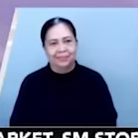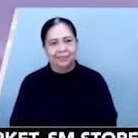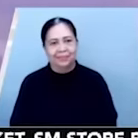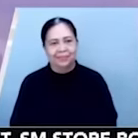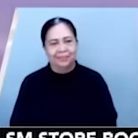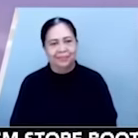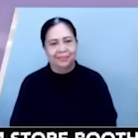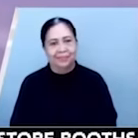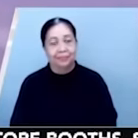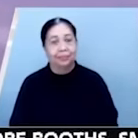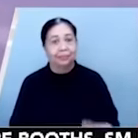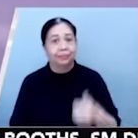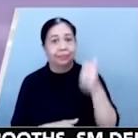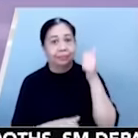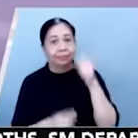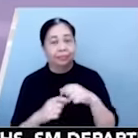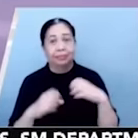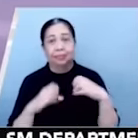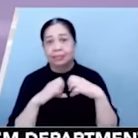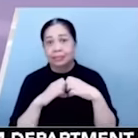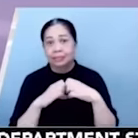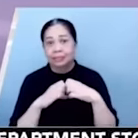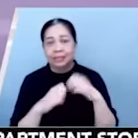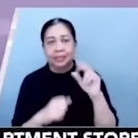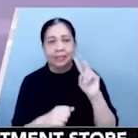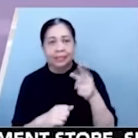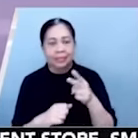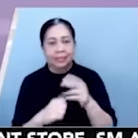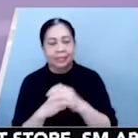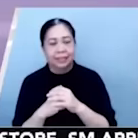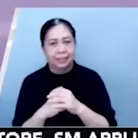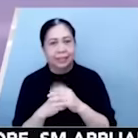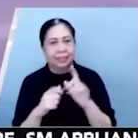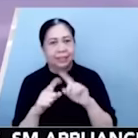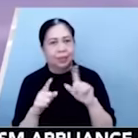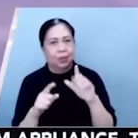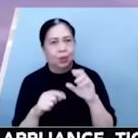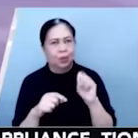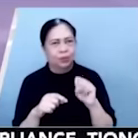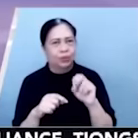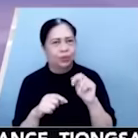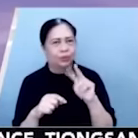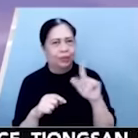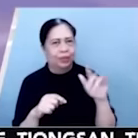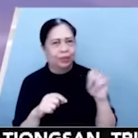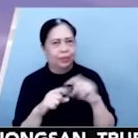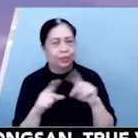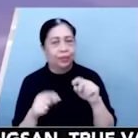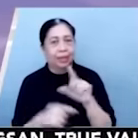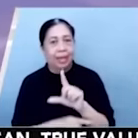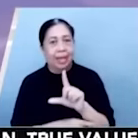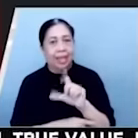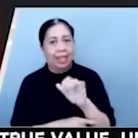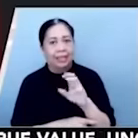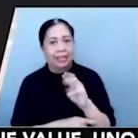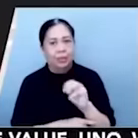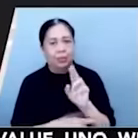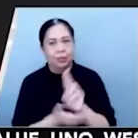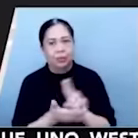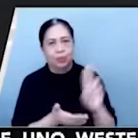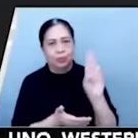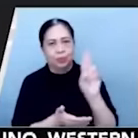Big winner po ang Kapuso Network sa second Loros Nobilis Media Excellence Awards ng Lyceum of the Philippines University,